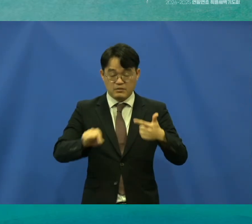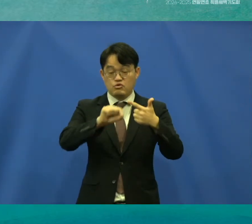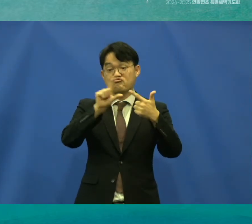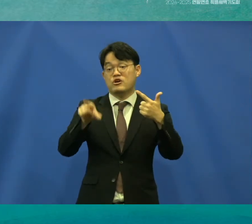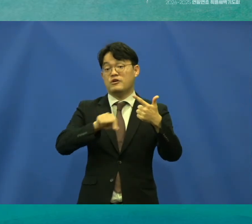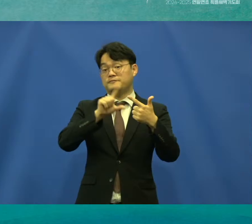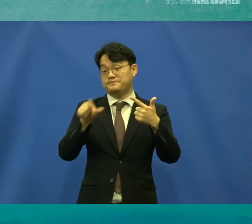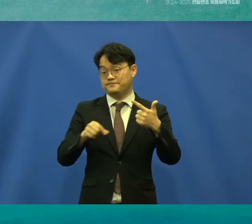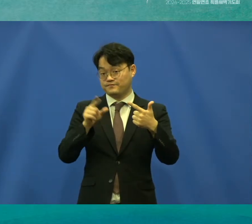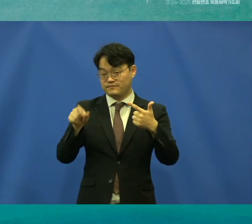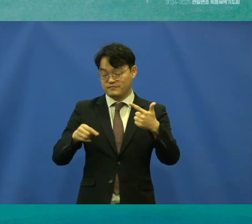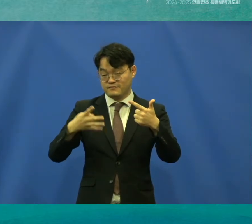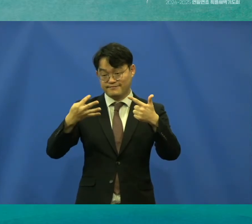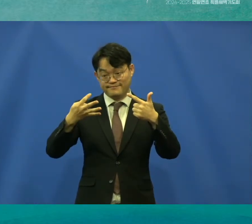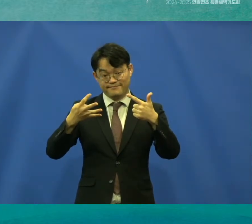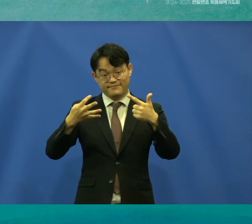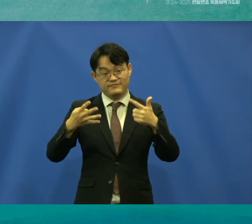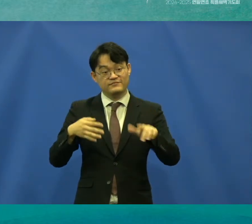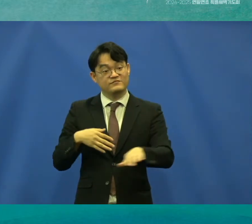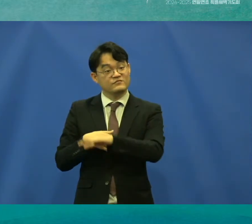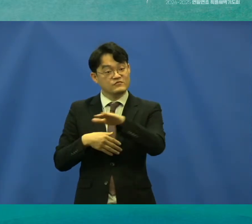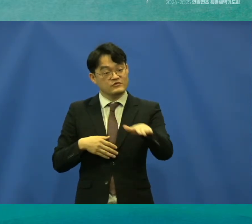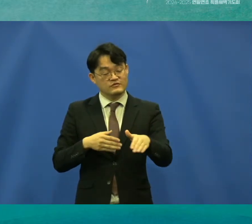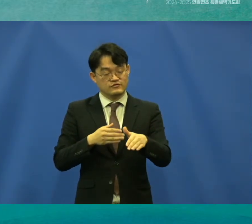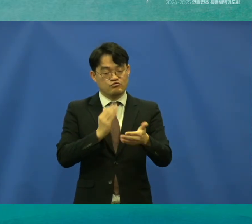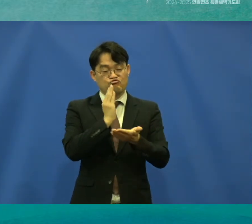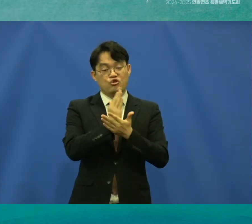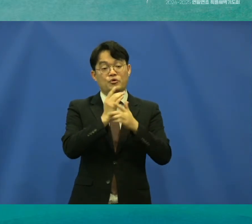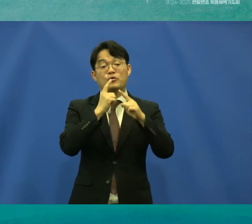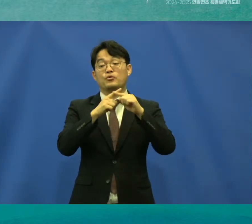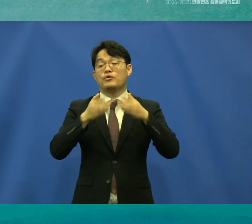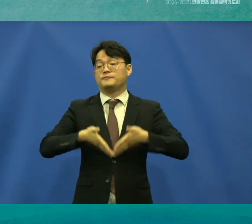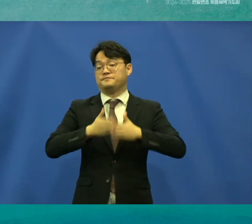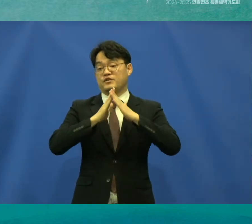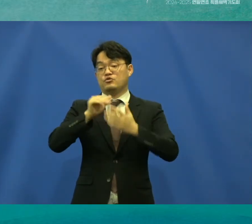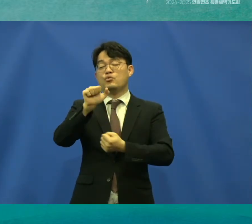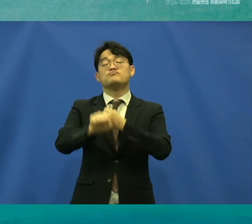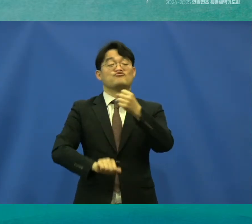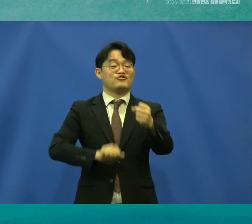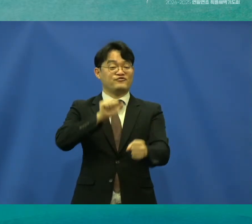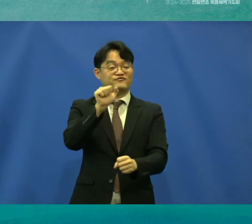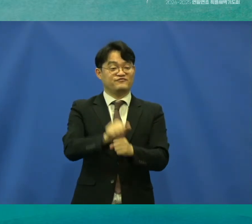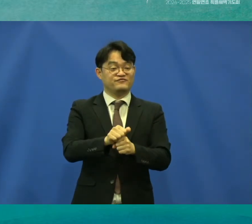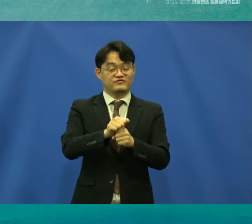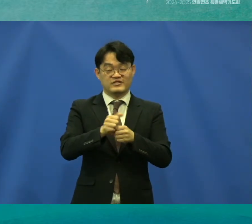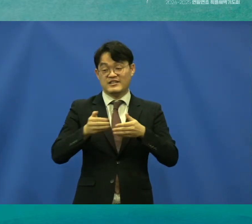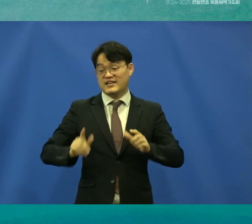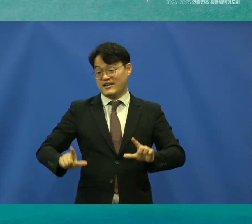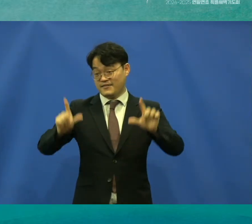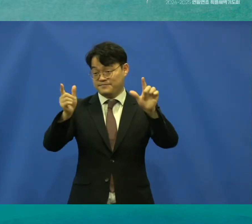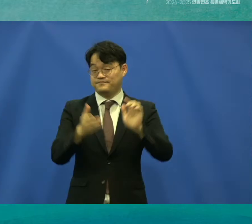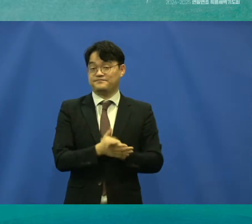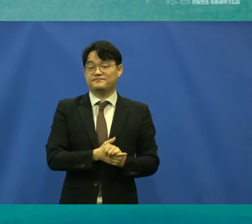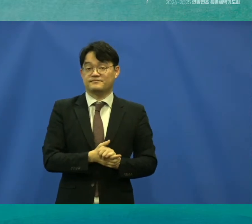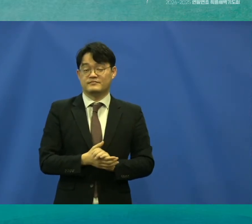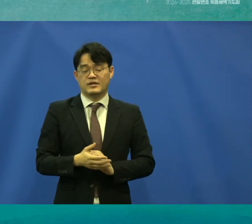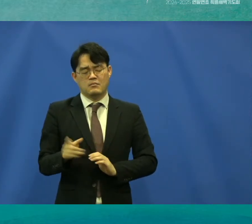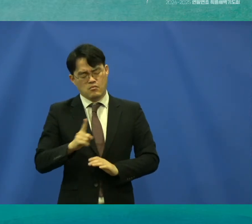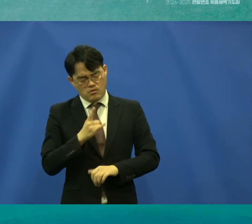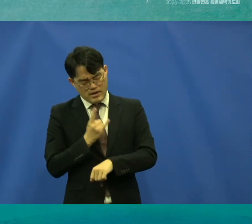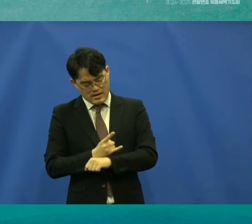맞습니다. 이 50주년을 맞으면서 우리는 뭘 할까? 저도 기도하는 가운데